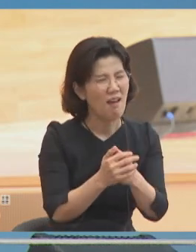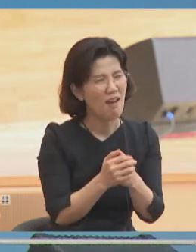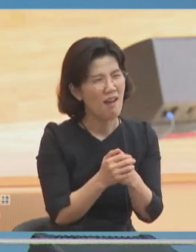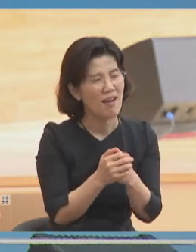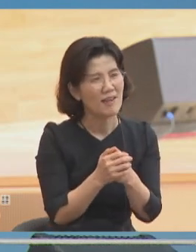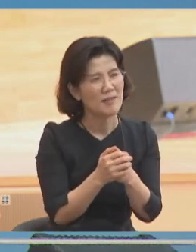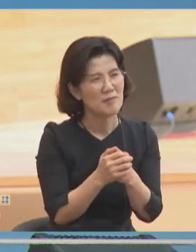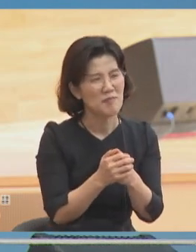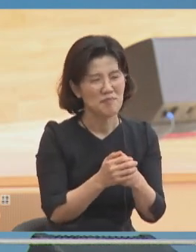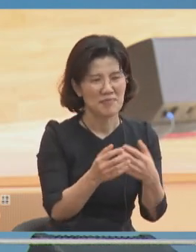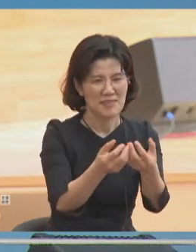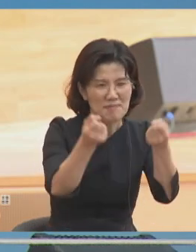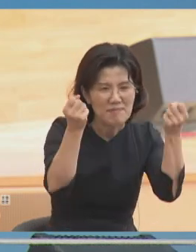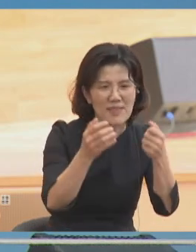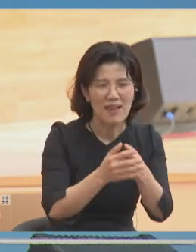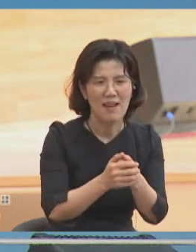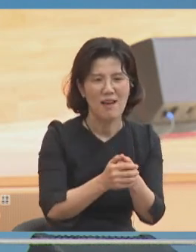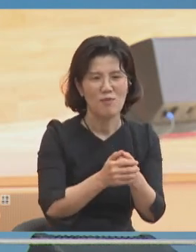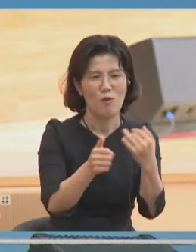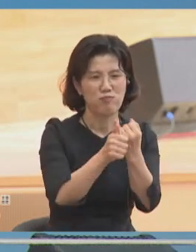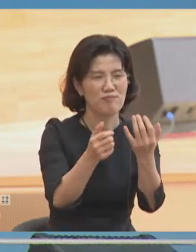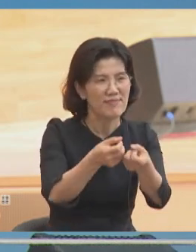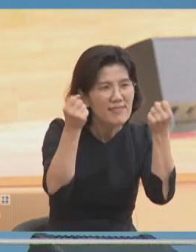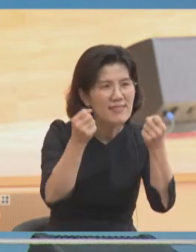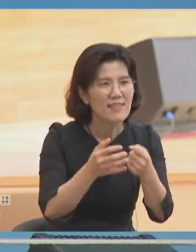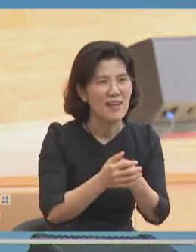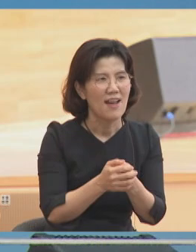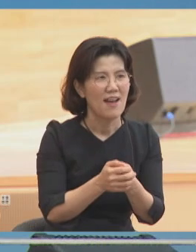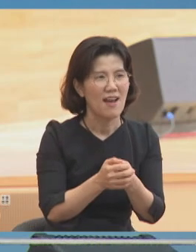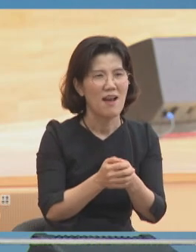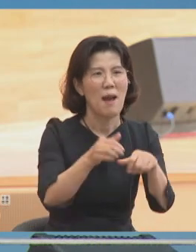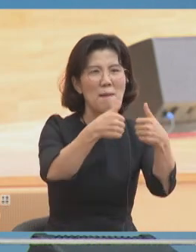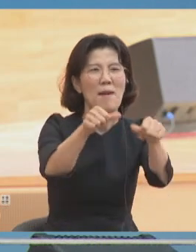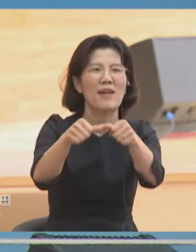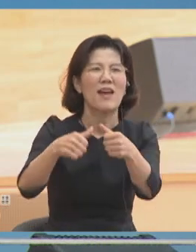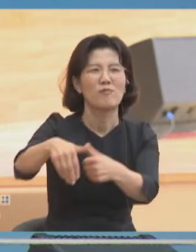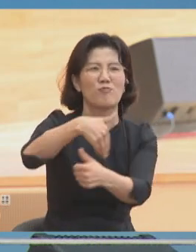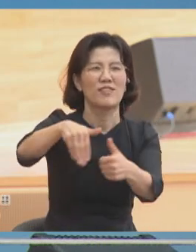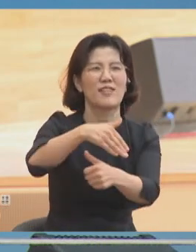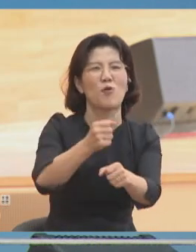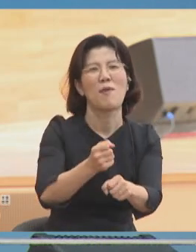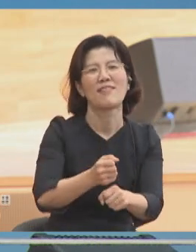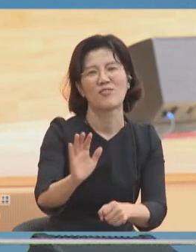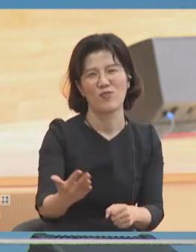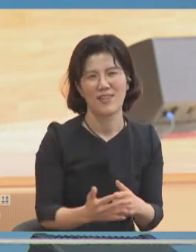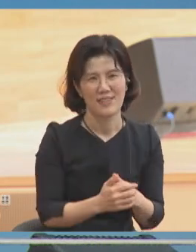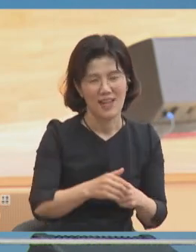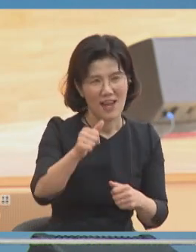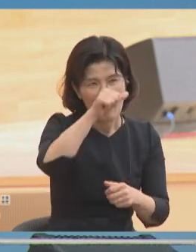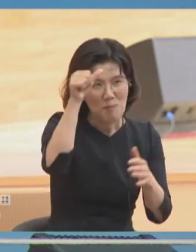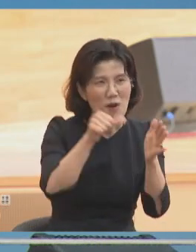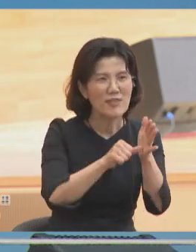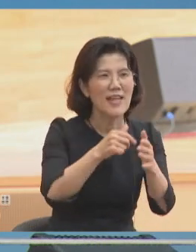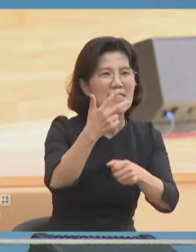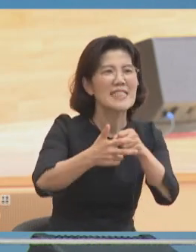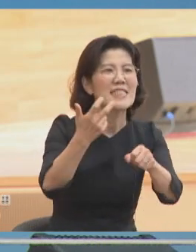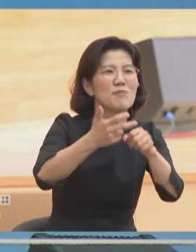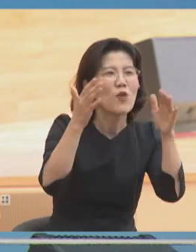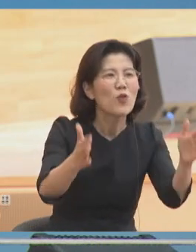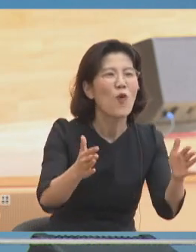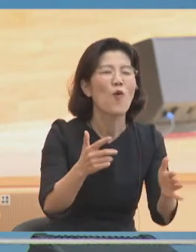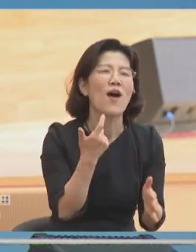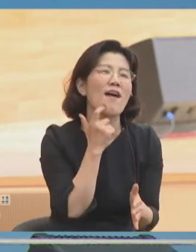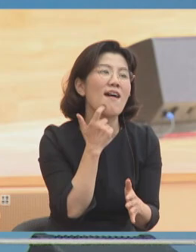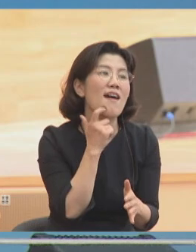부자 관계도 갈라놓고 부부 관계까지 모든 것을 파괴해 버리고 맙니다 70평생이 브엘세바에서 야곱은